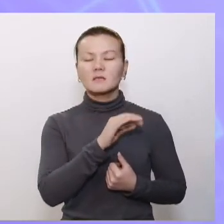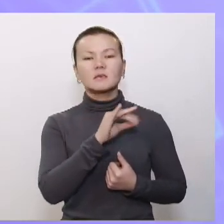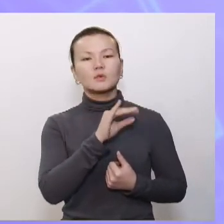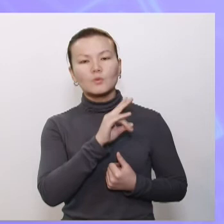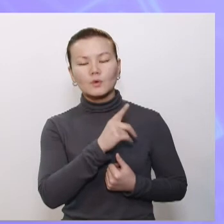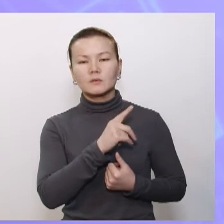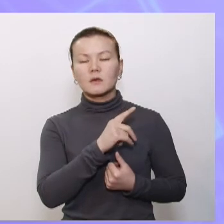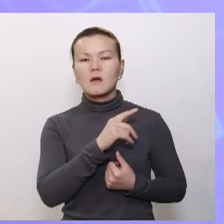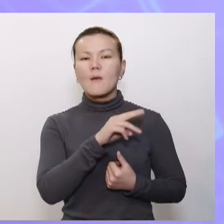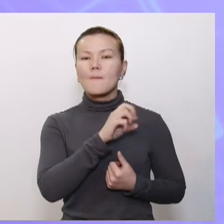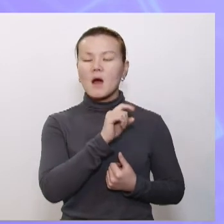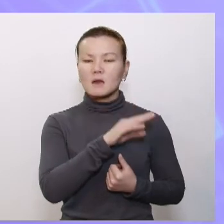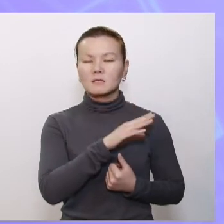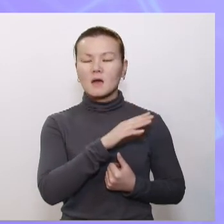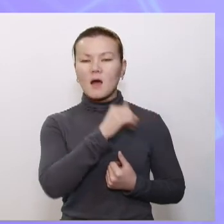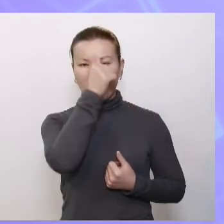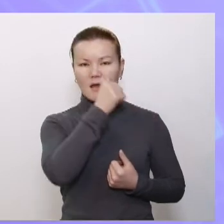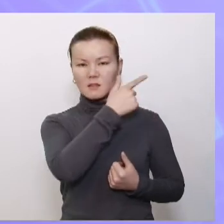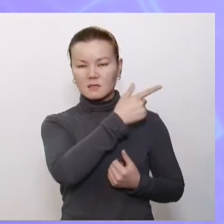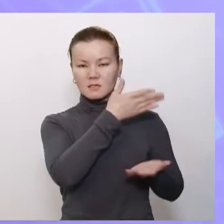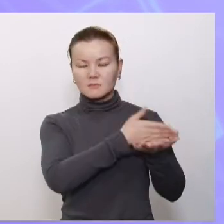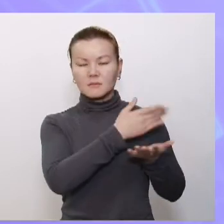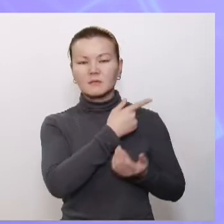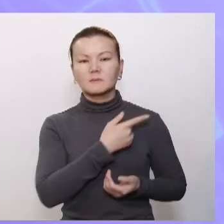iyun, mart ayları berilipdir.